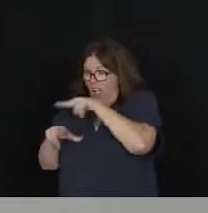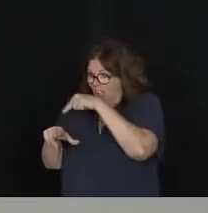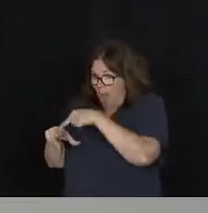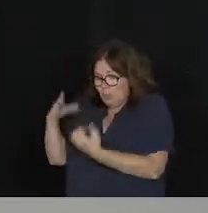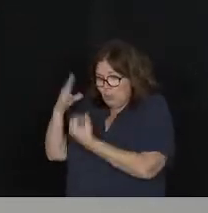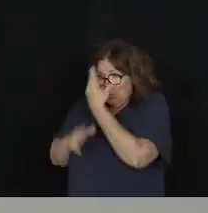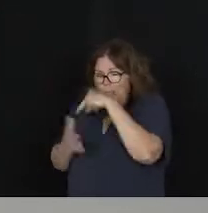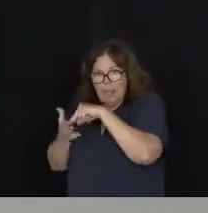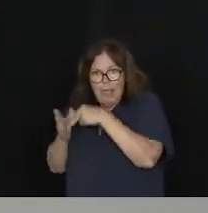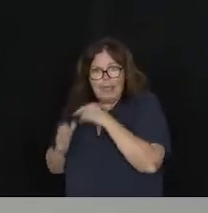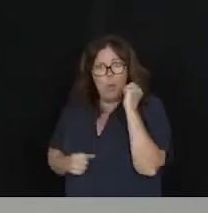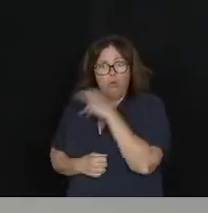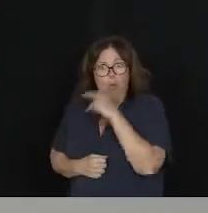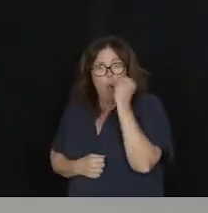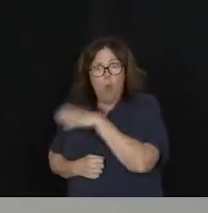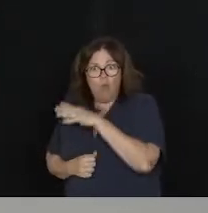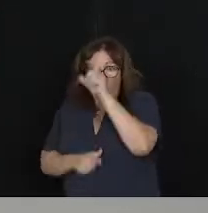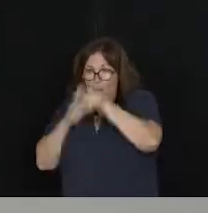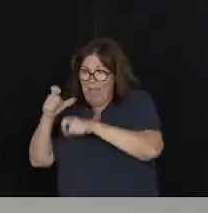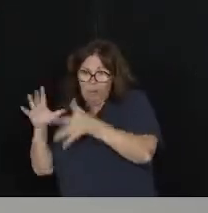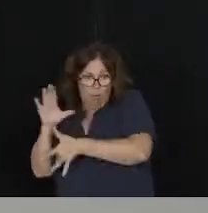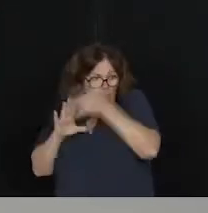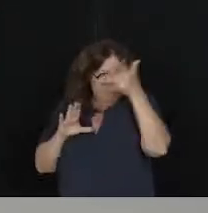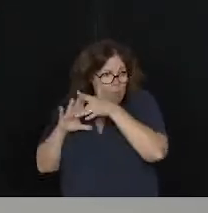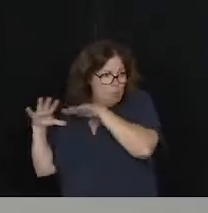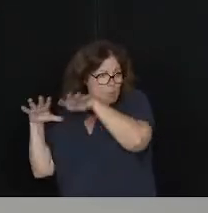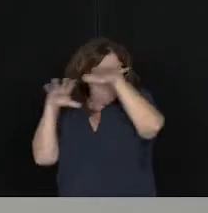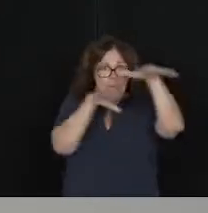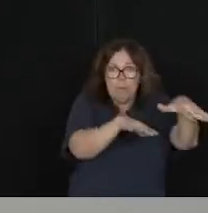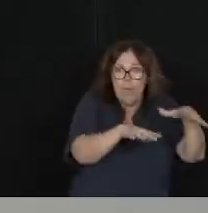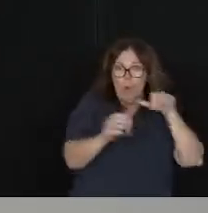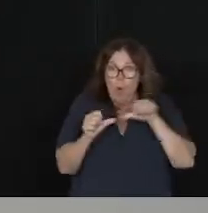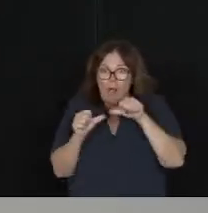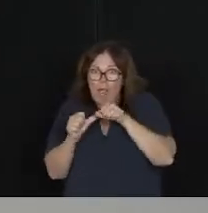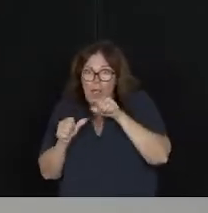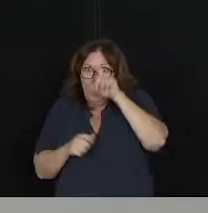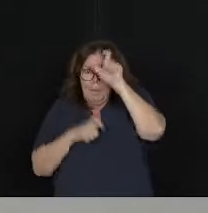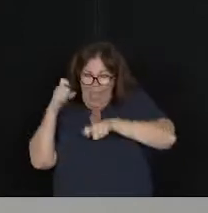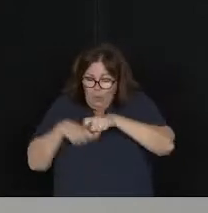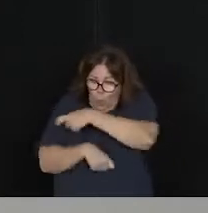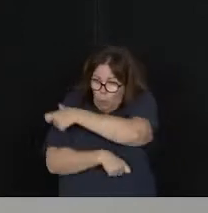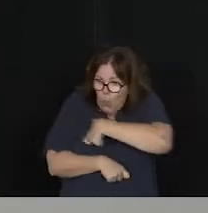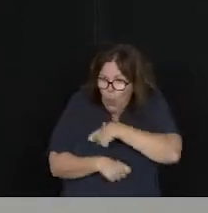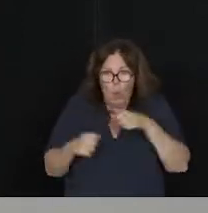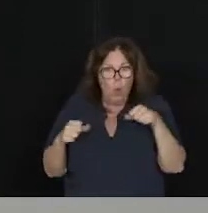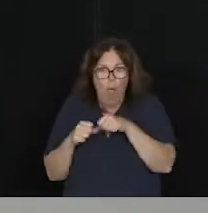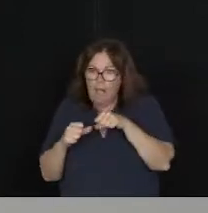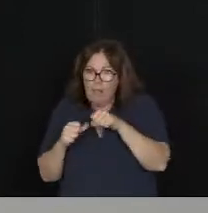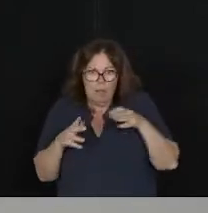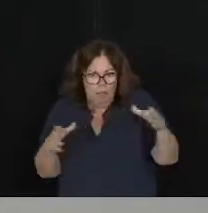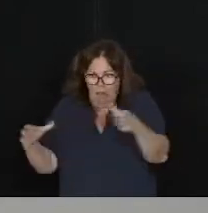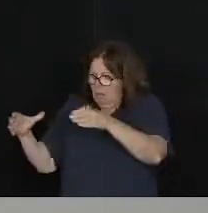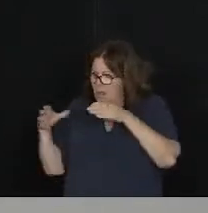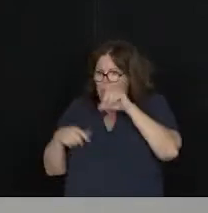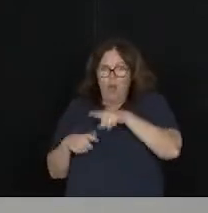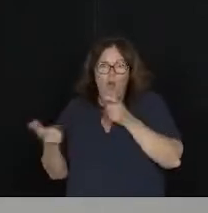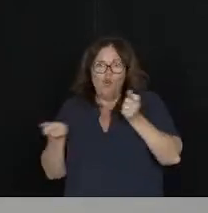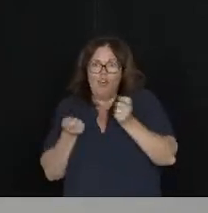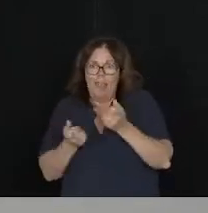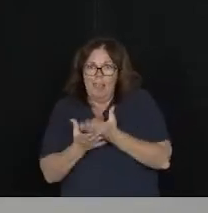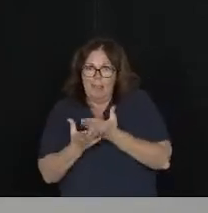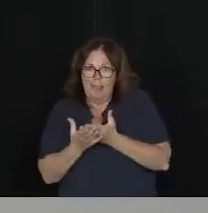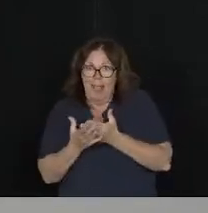pour répondre aux exodes massifs, aux déplacements des populations, aux pénuries, aux deuils de masse qui frappent les sociétés en guerre et qui doivent dès